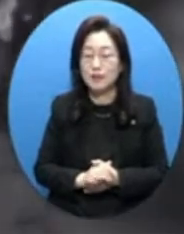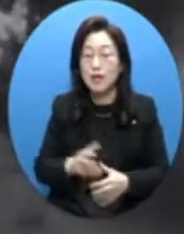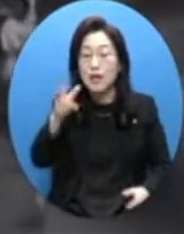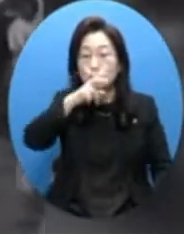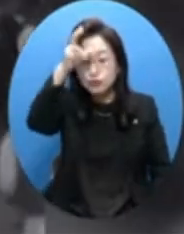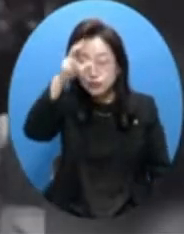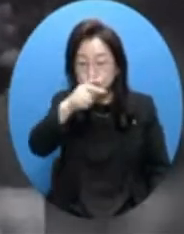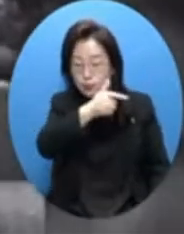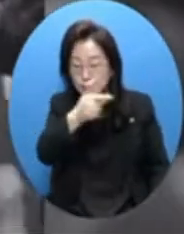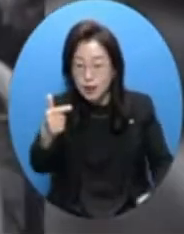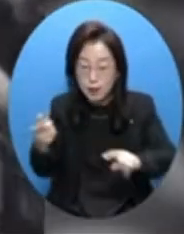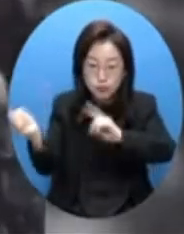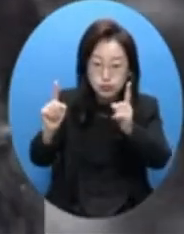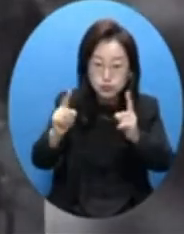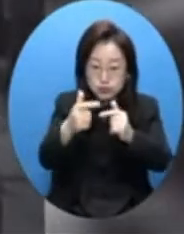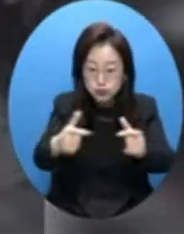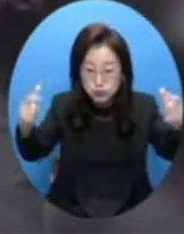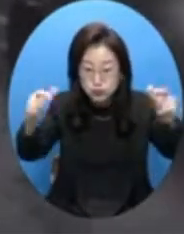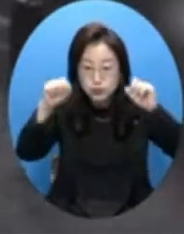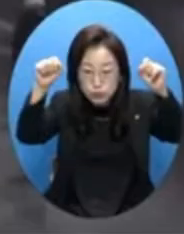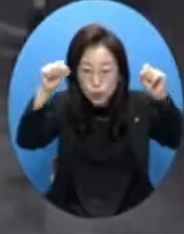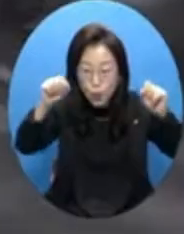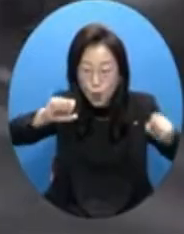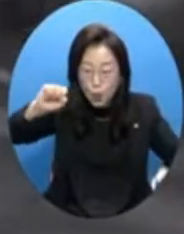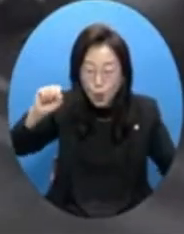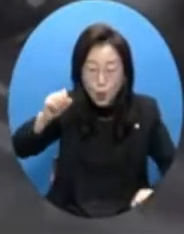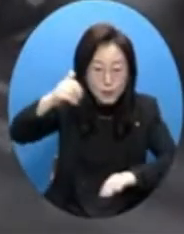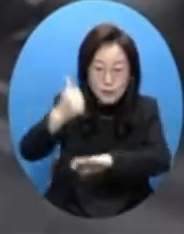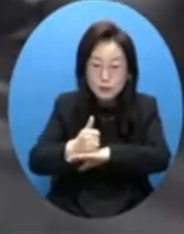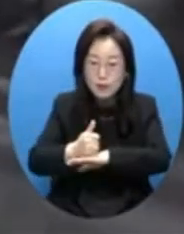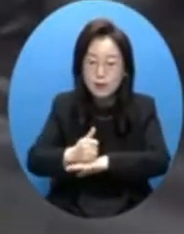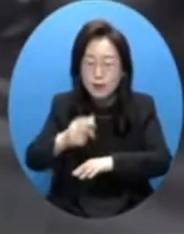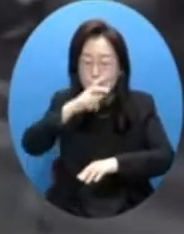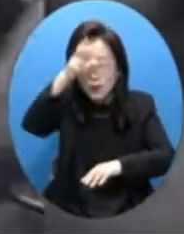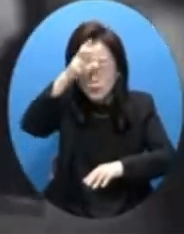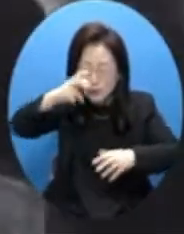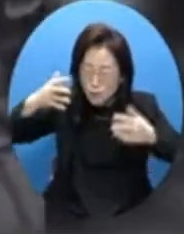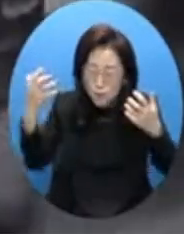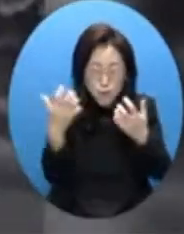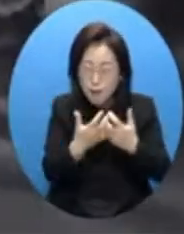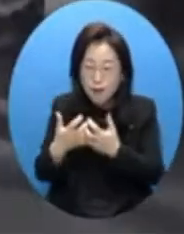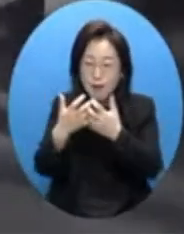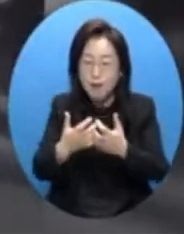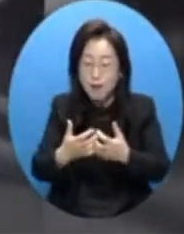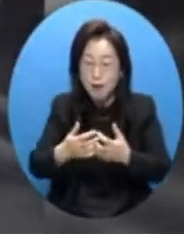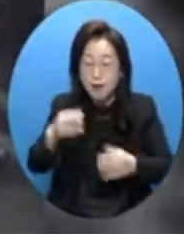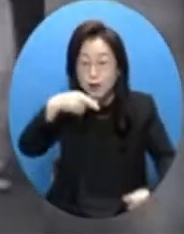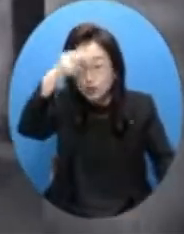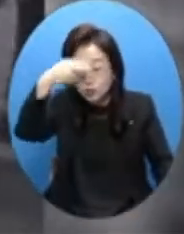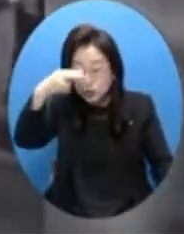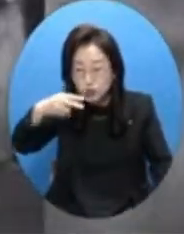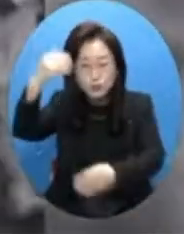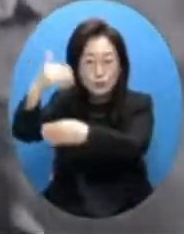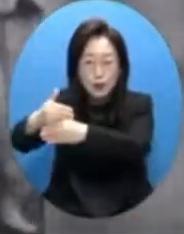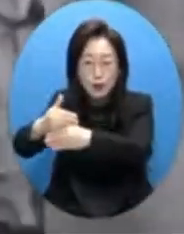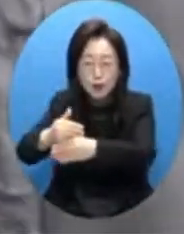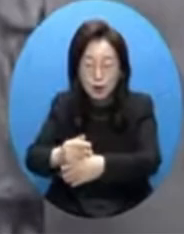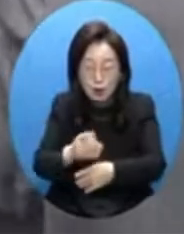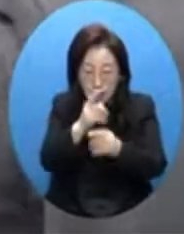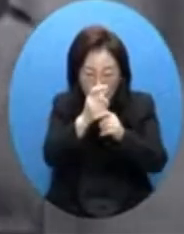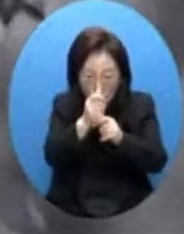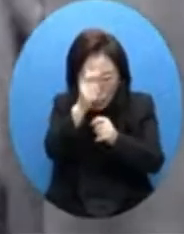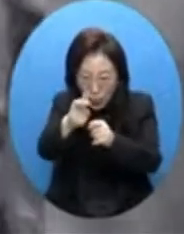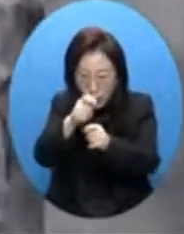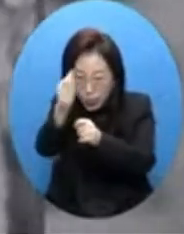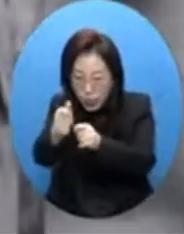평양 대복 운동의 결과로 온 평양에 막 주님의 은혜로 뒤덮이고 술집이 문을 닫고 노름병이 주정꾼들이 다